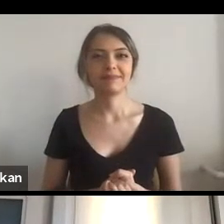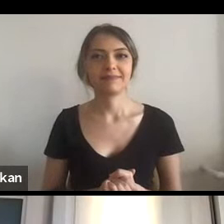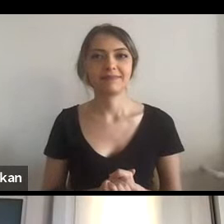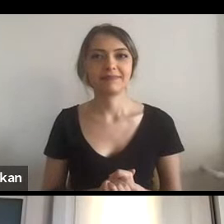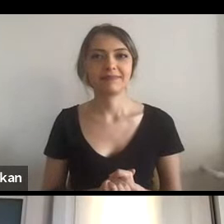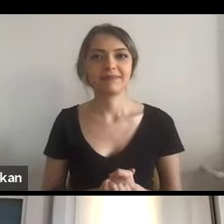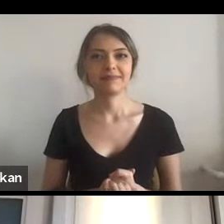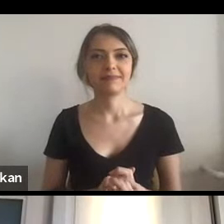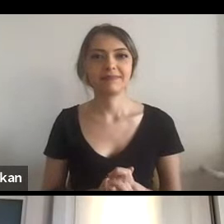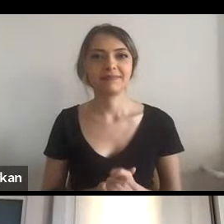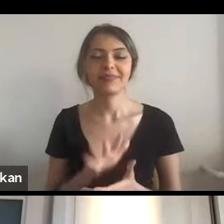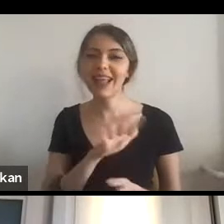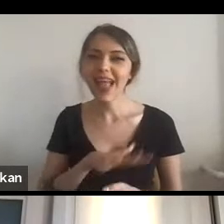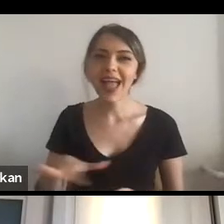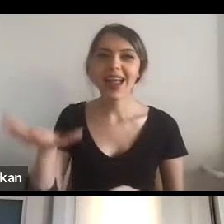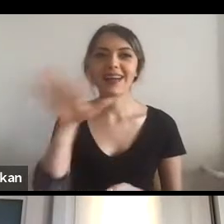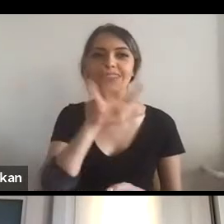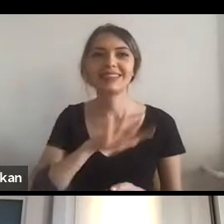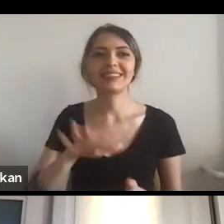Herkese